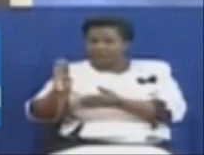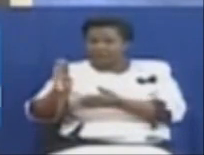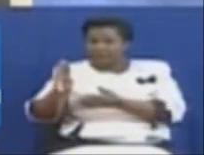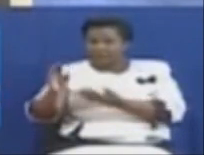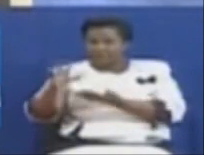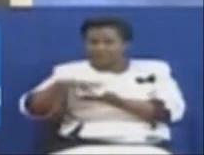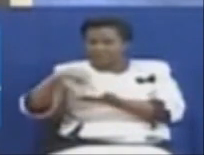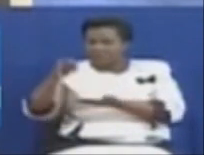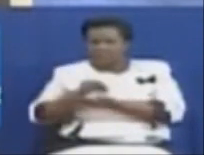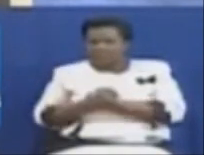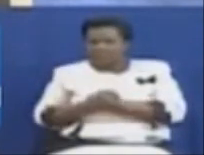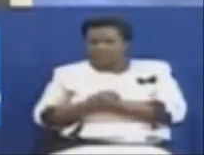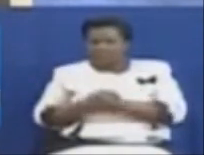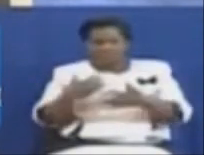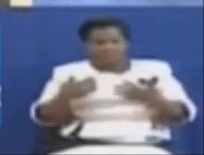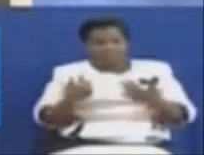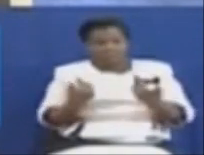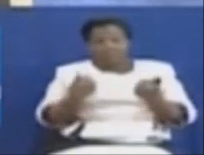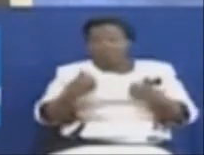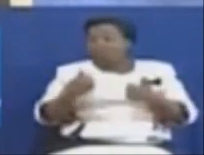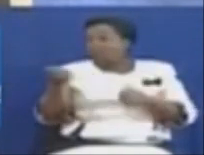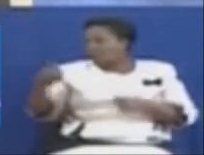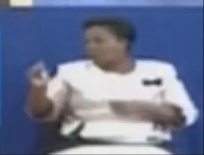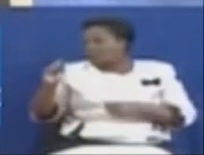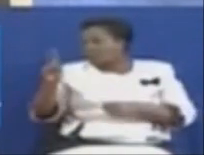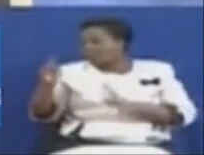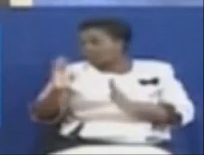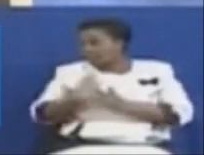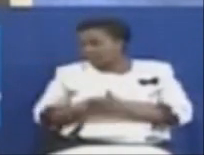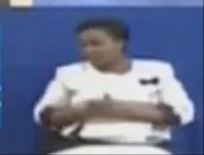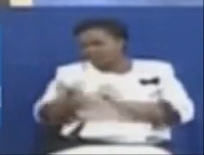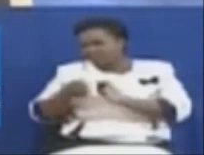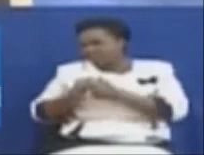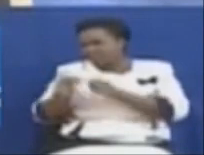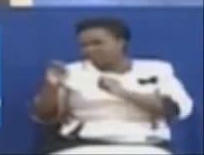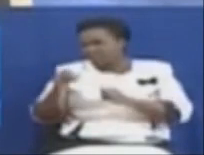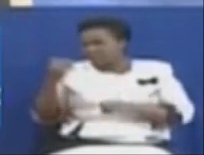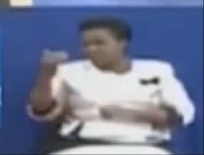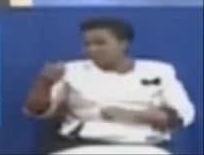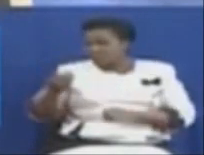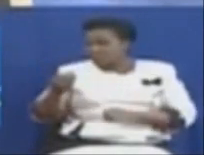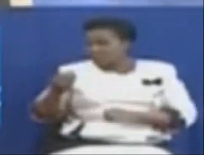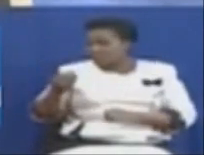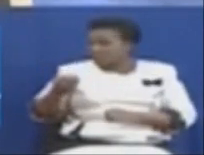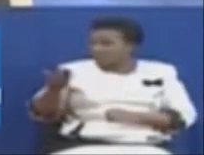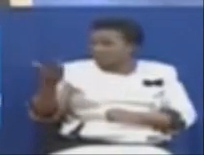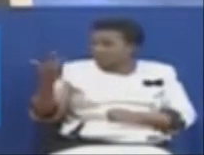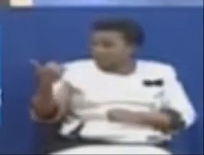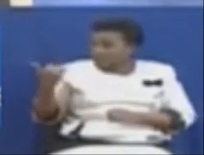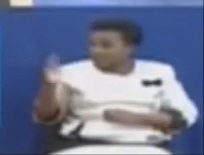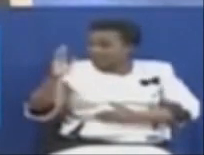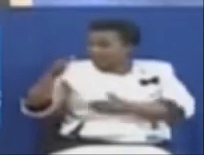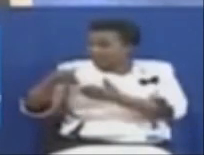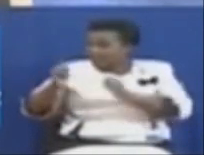Spika, napenda kumjibu Mheshimiwa Makajoka swali lake